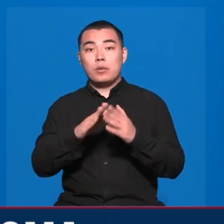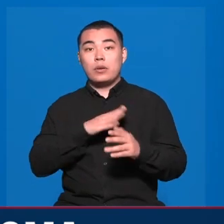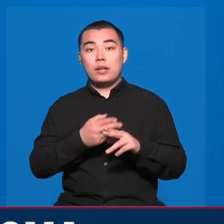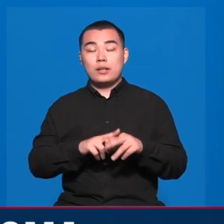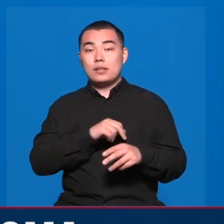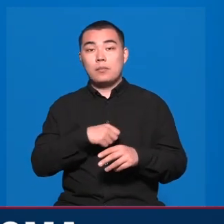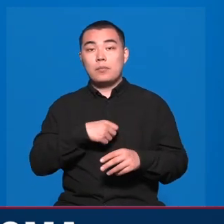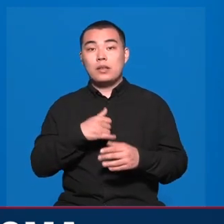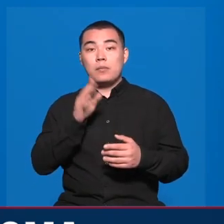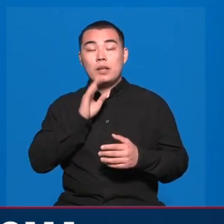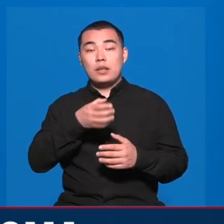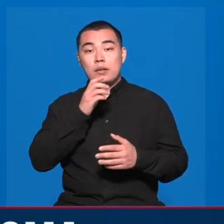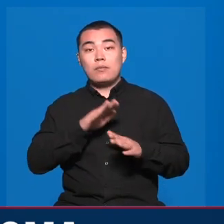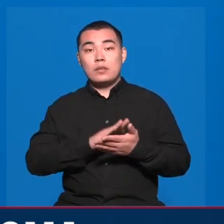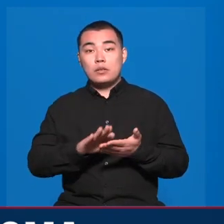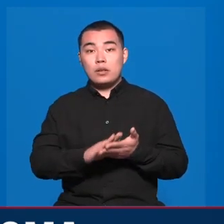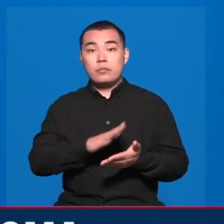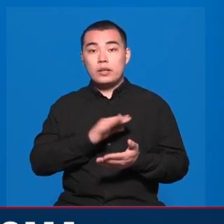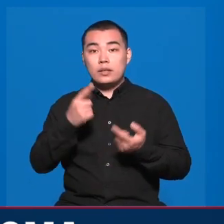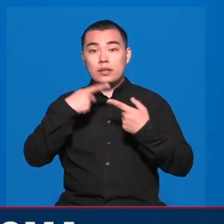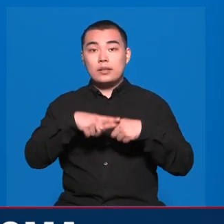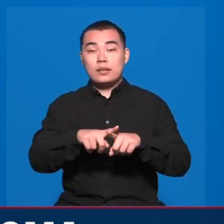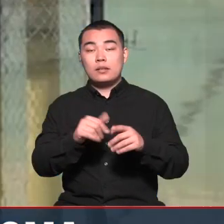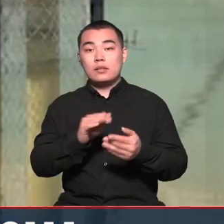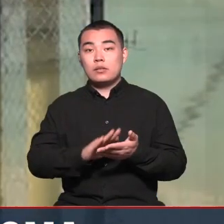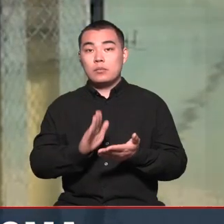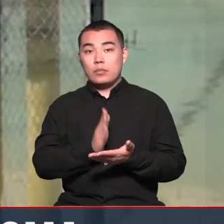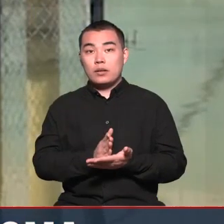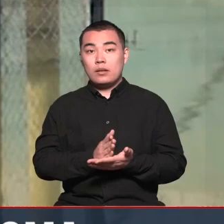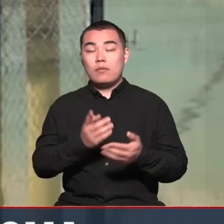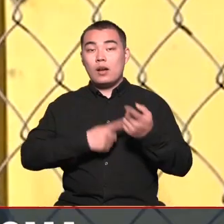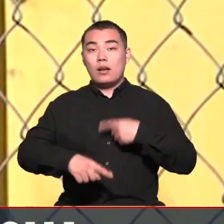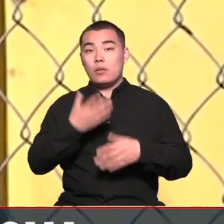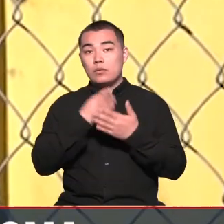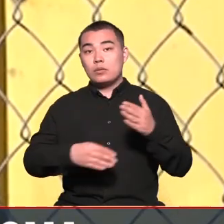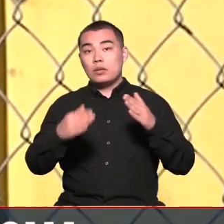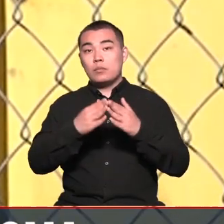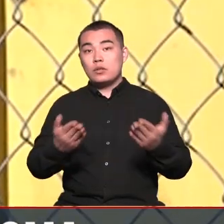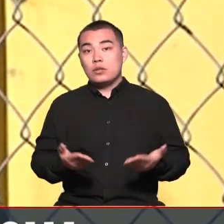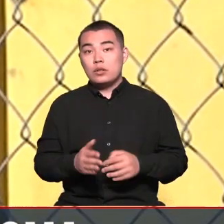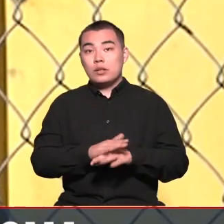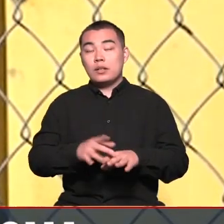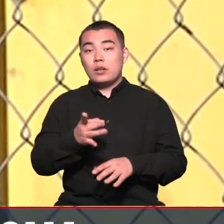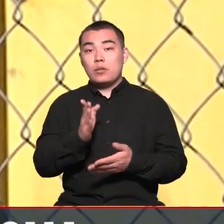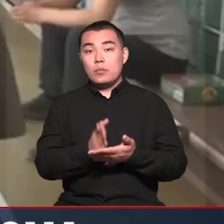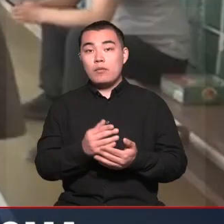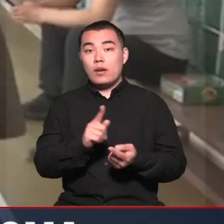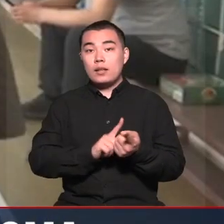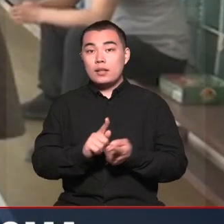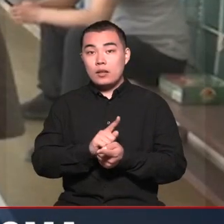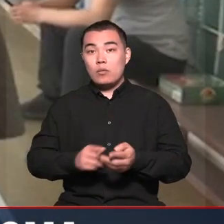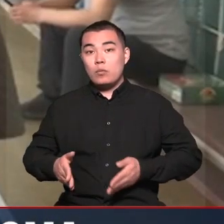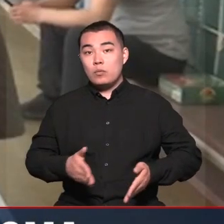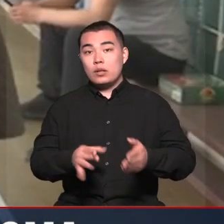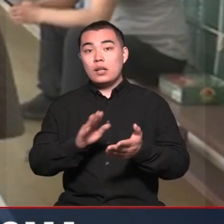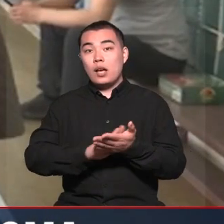питьевой воды и ведется вирусологическое исследование талых вод. Возвращаются в свои дома жители района, восстанавливают улицы,